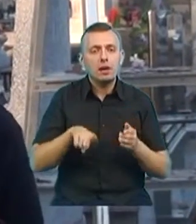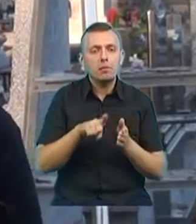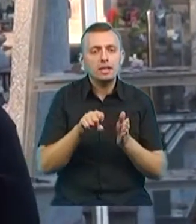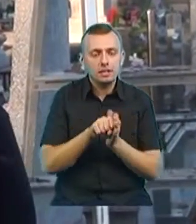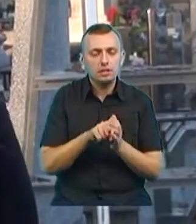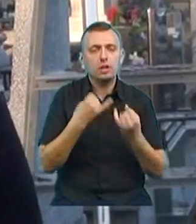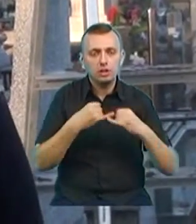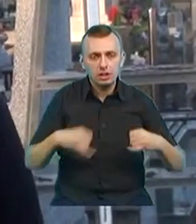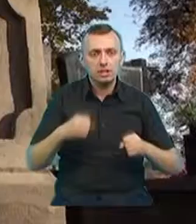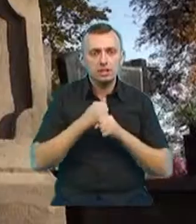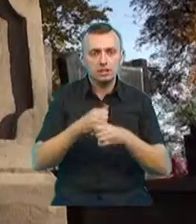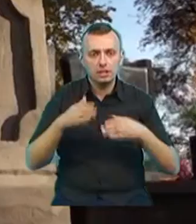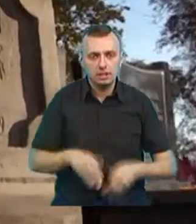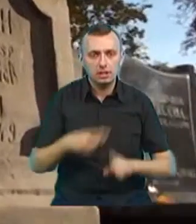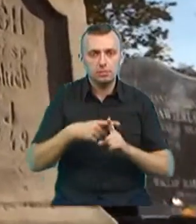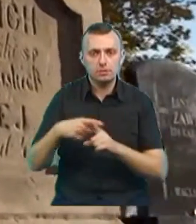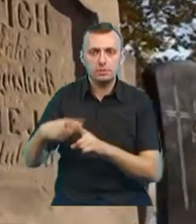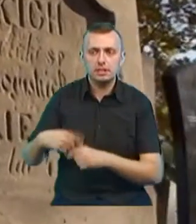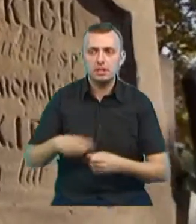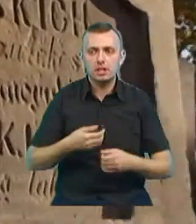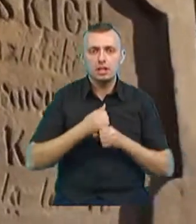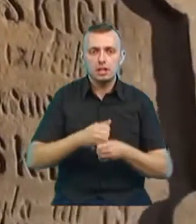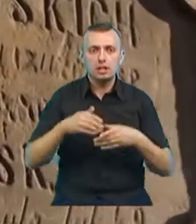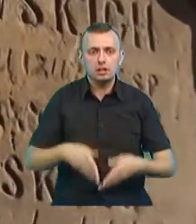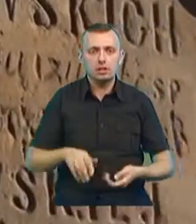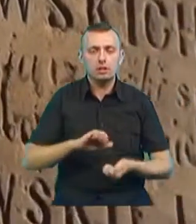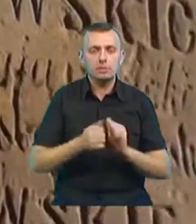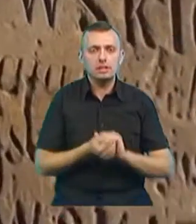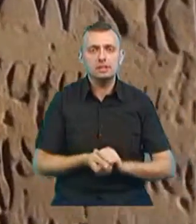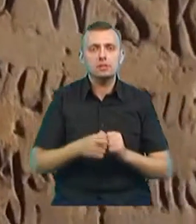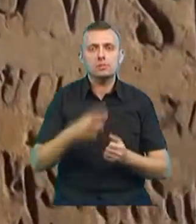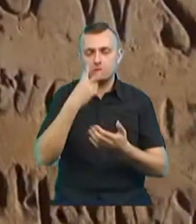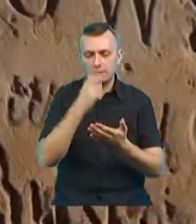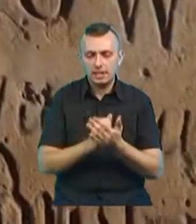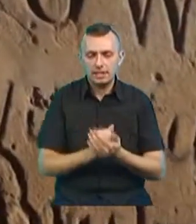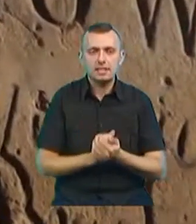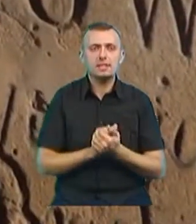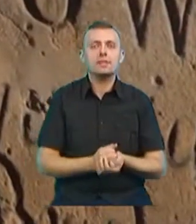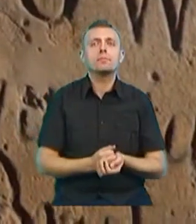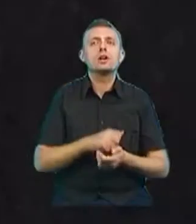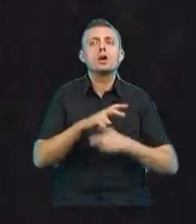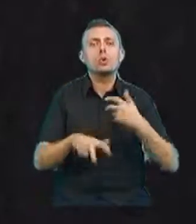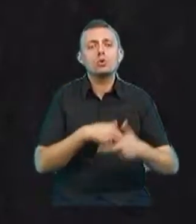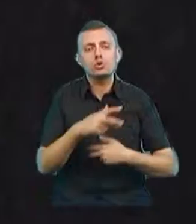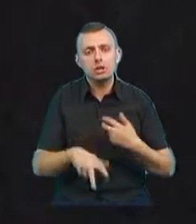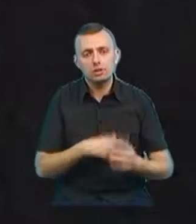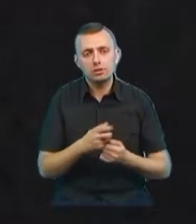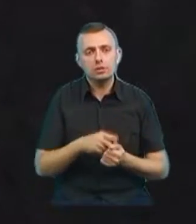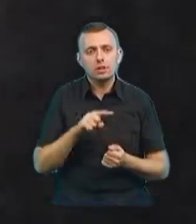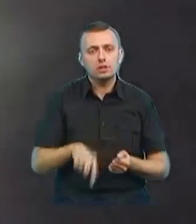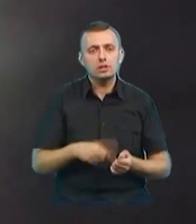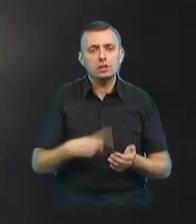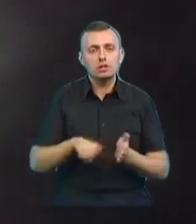w takiej gamie kolorystycznej cmentarza. Choć nie ma już wśród nas wielu tych, którzy zasłużyli się miastu, to groby pozostają świadectwem ich życia, dokonań,